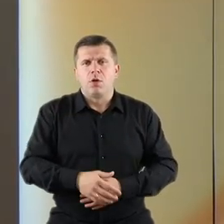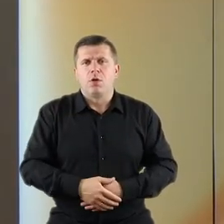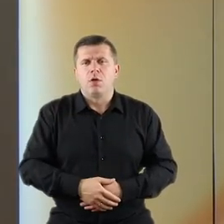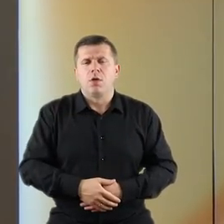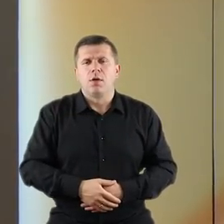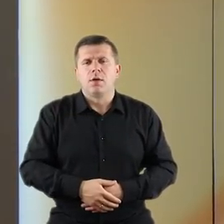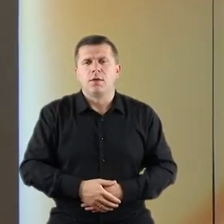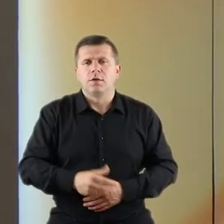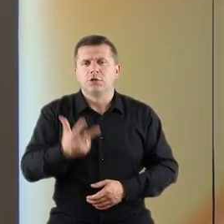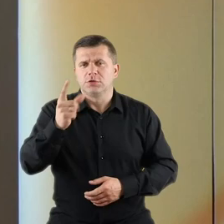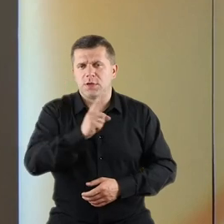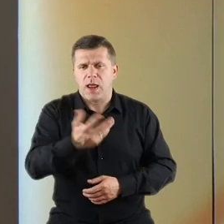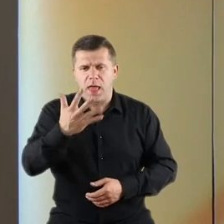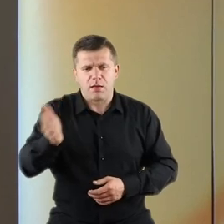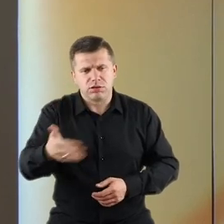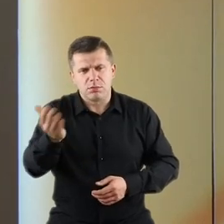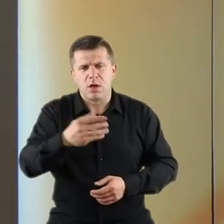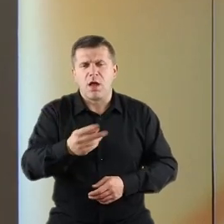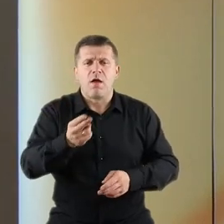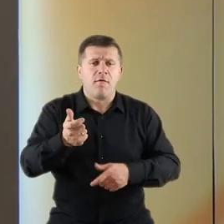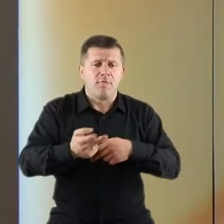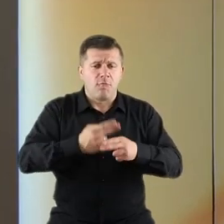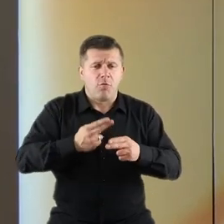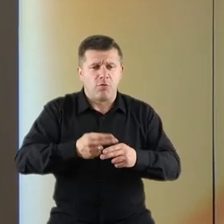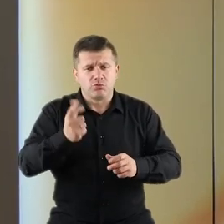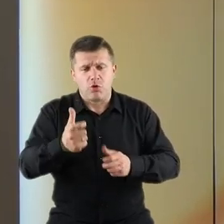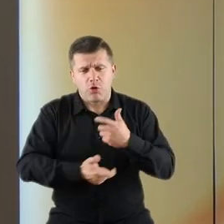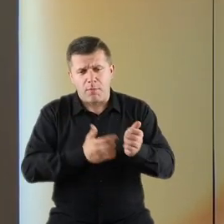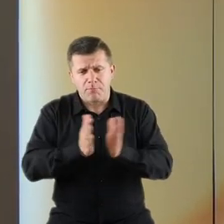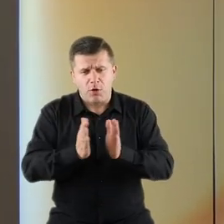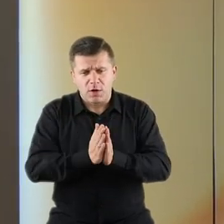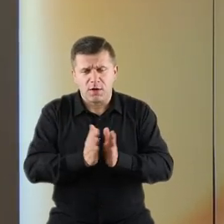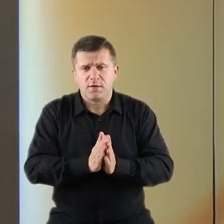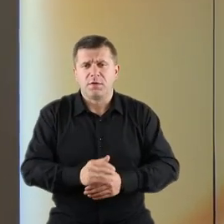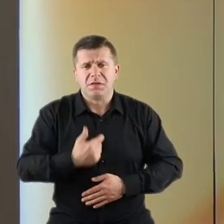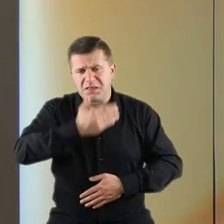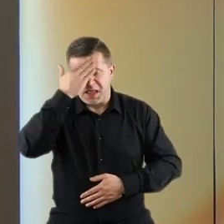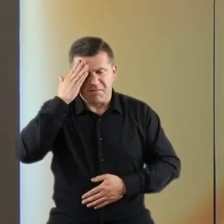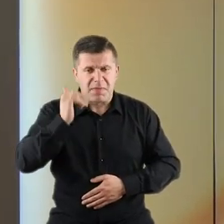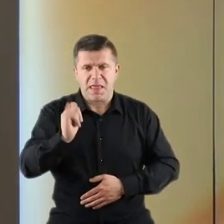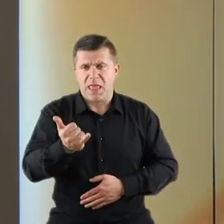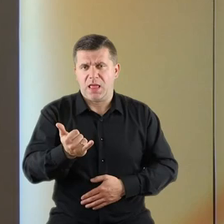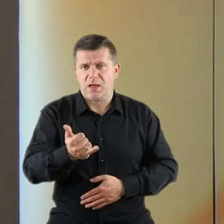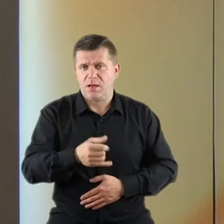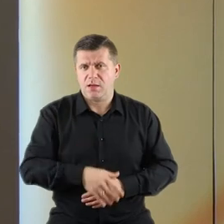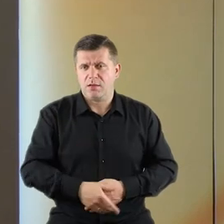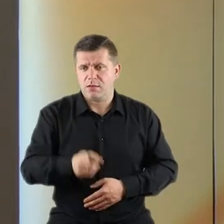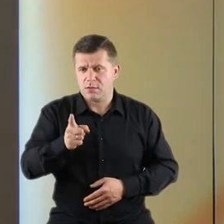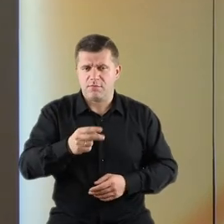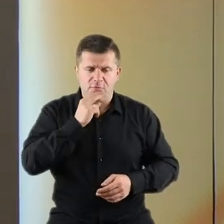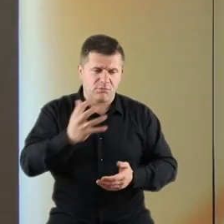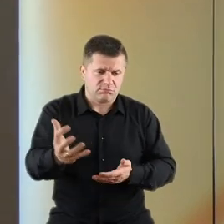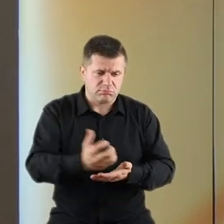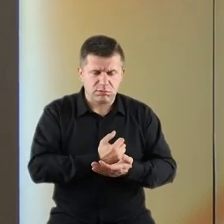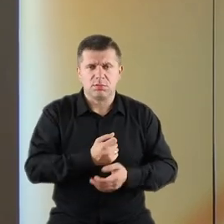Zgarnij trzy razy ręką a ten wujek w tym czasie jakieś modlitwy odprawiał my nie wiemy jakie ten zgarnął tę wodę